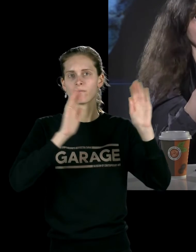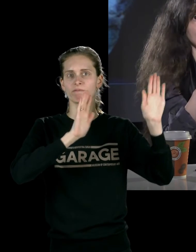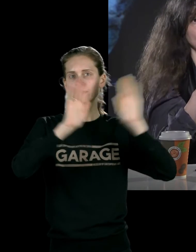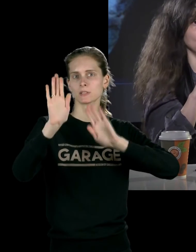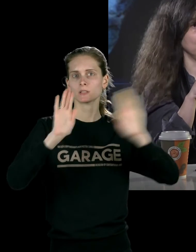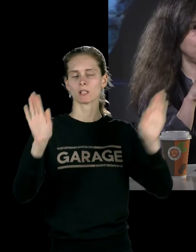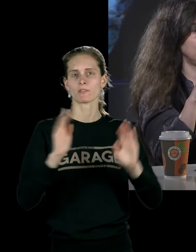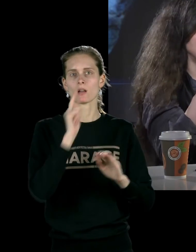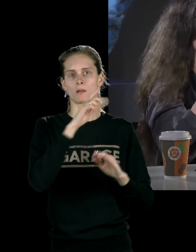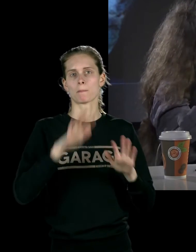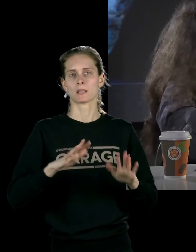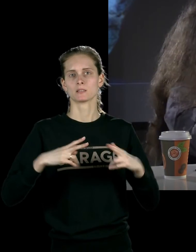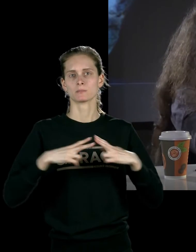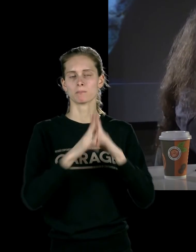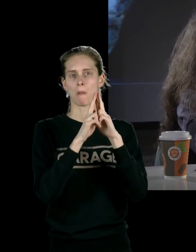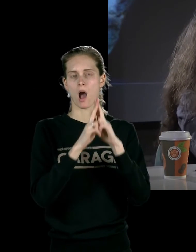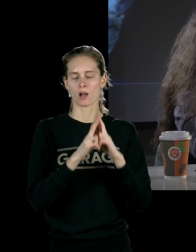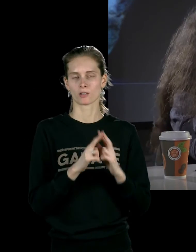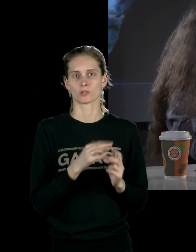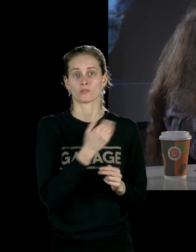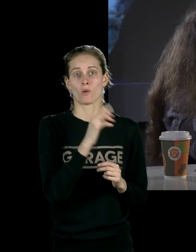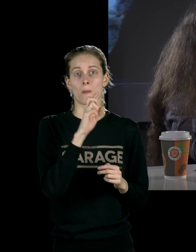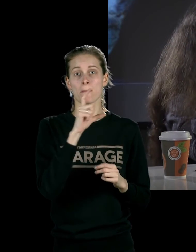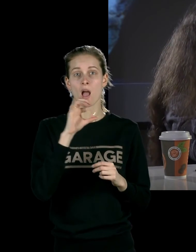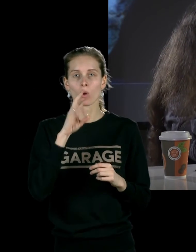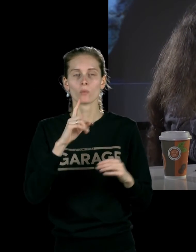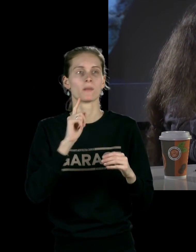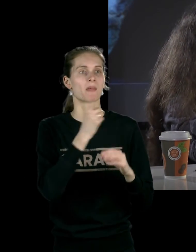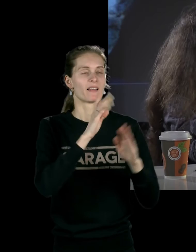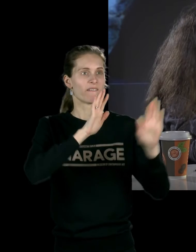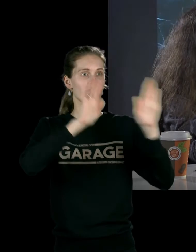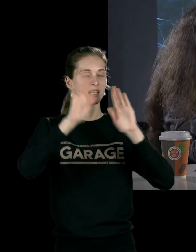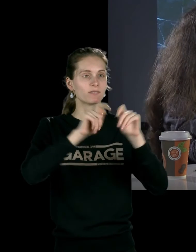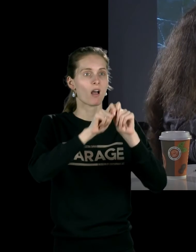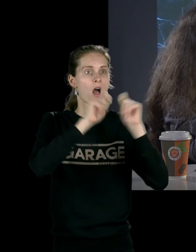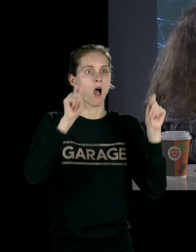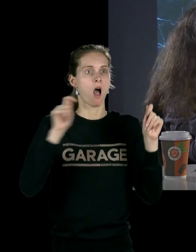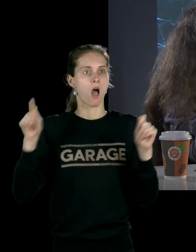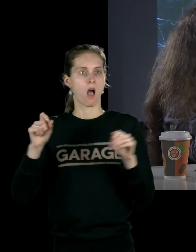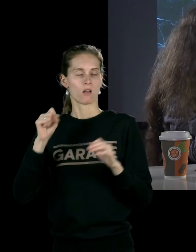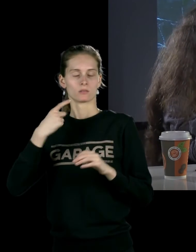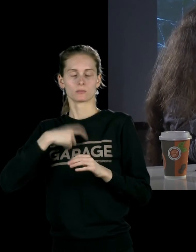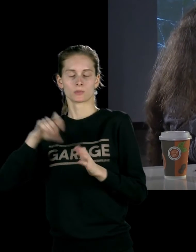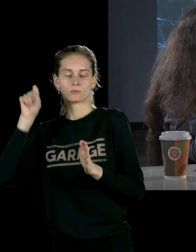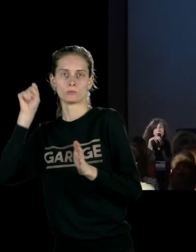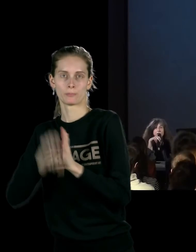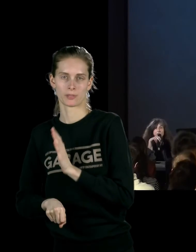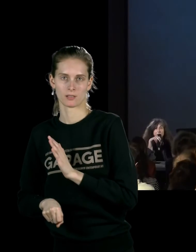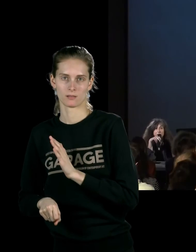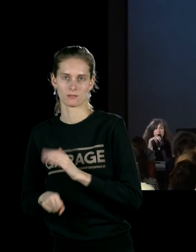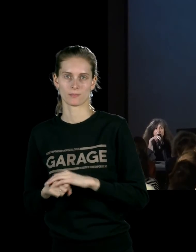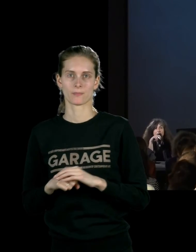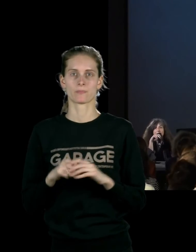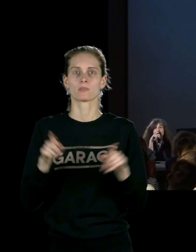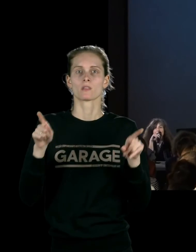как бы жуткая история. И его портреты и прижизненные, и посмертные, собственно говоря, вот как это Дайер выглядела,